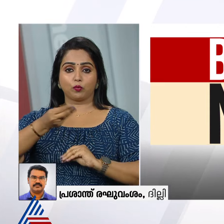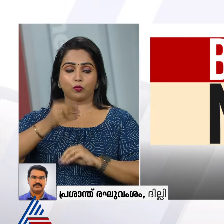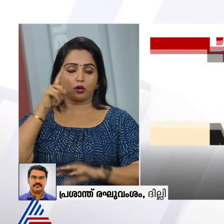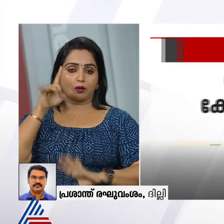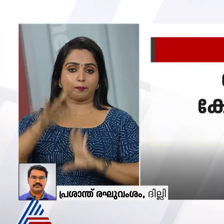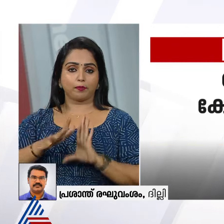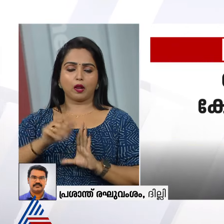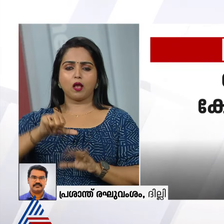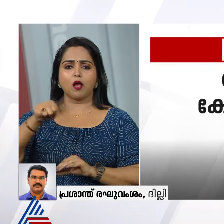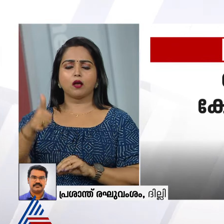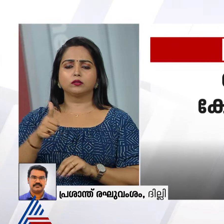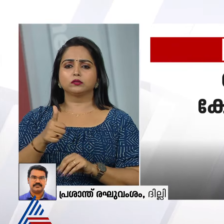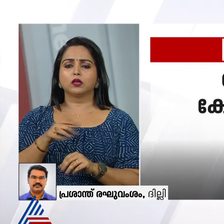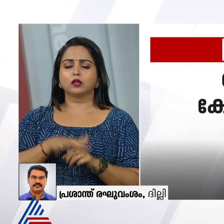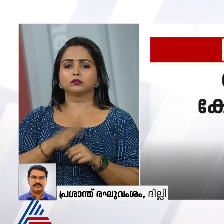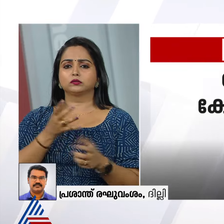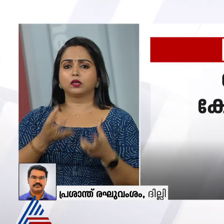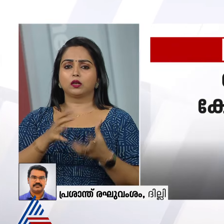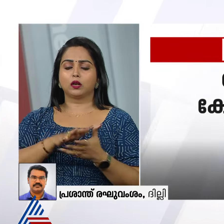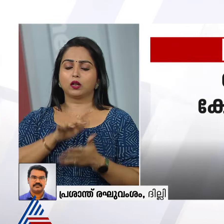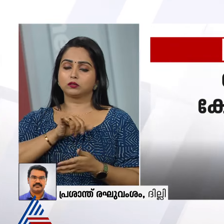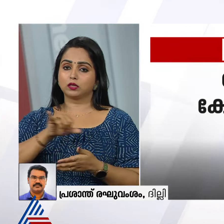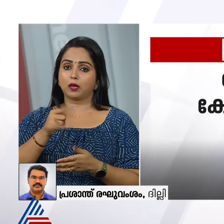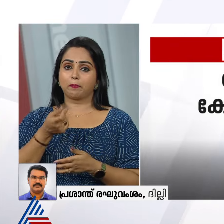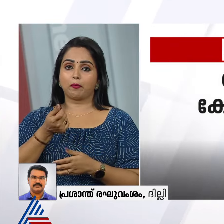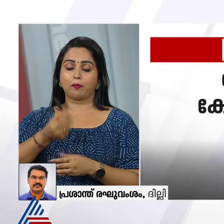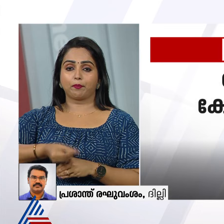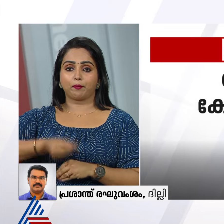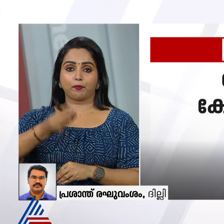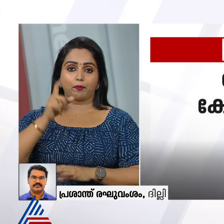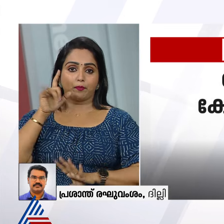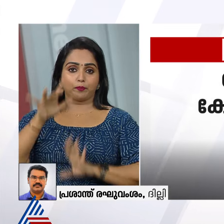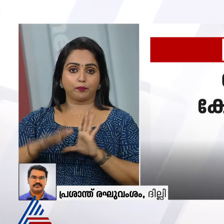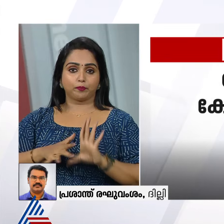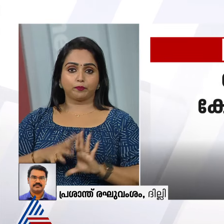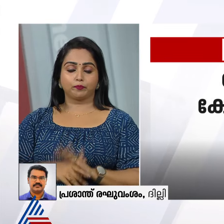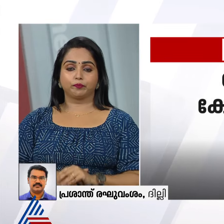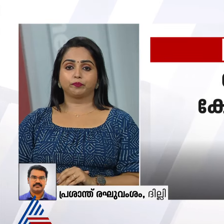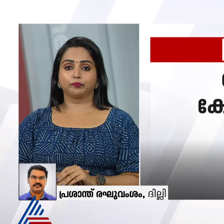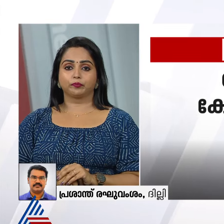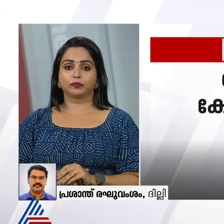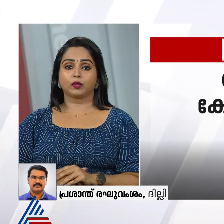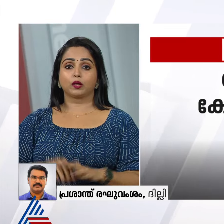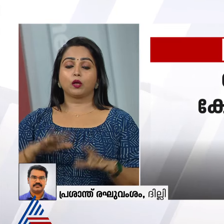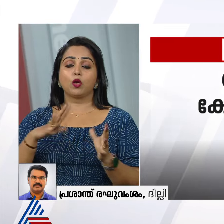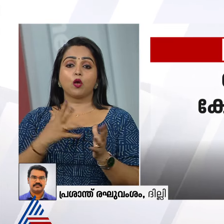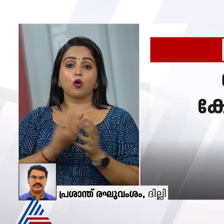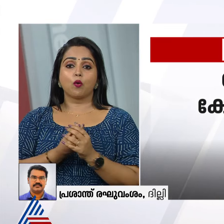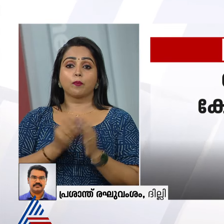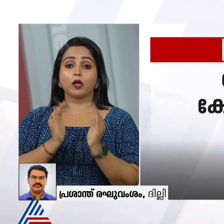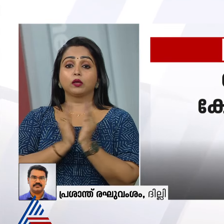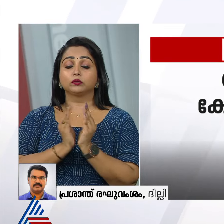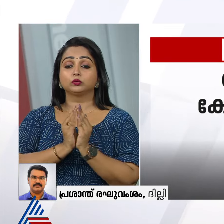മറ്റ് വിളകൾക്കും സമാനമായി വില ഉയർത്തും. അതുകൊണ്ട് താങ്ങ് കൂട്ടാനും ഒപ്പം ക്ഷാമബത്ത